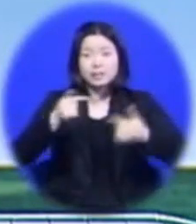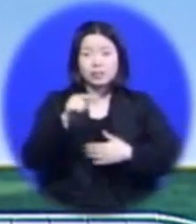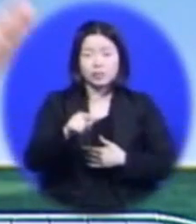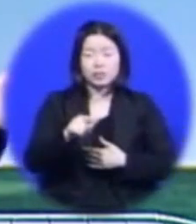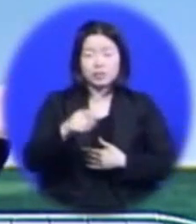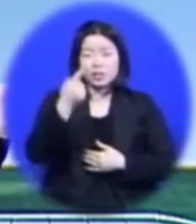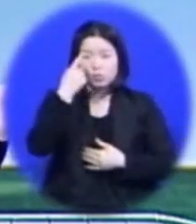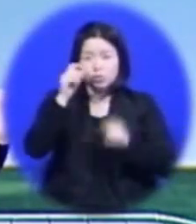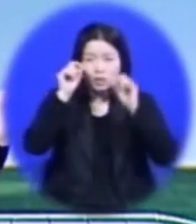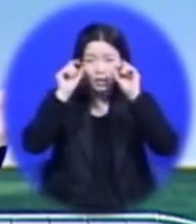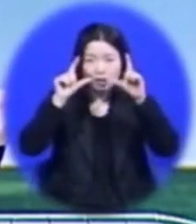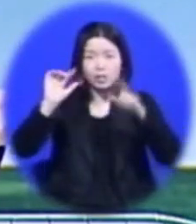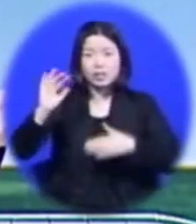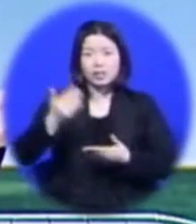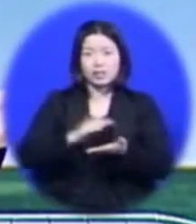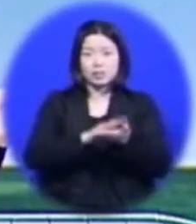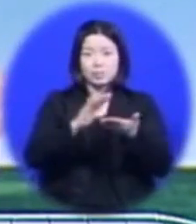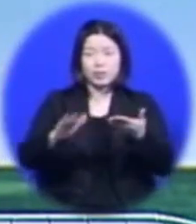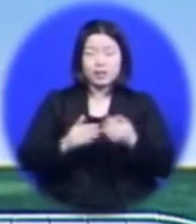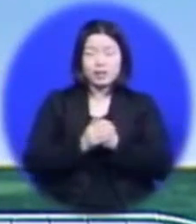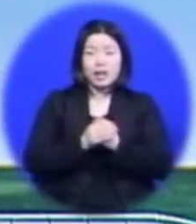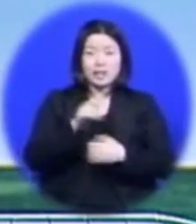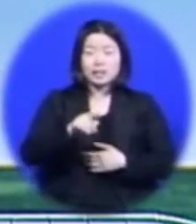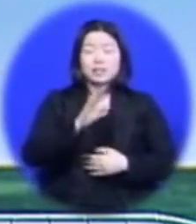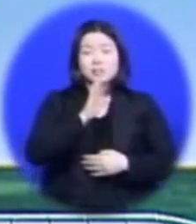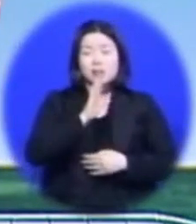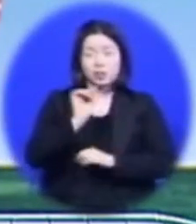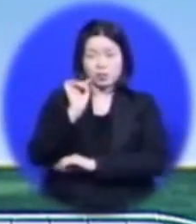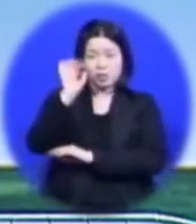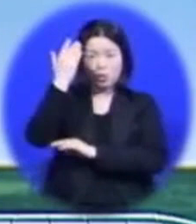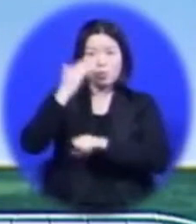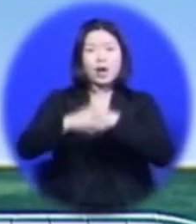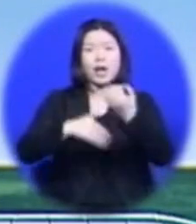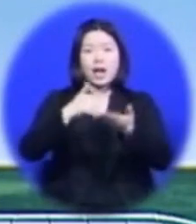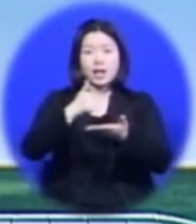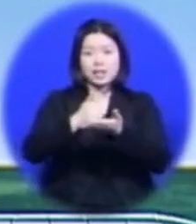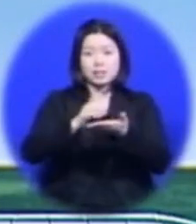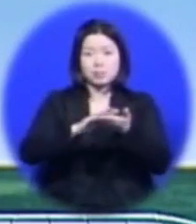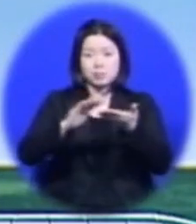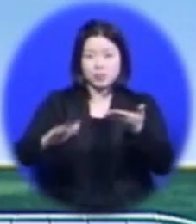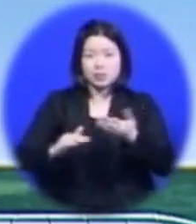눈이 열리게 됩니다. 그것이 바로 영광의 하나님이십니다.